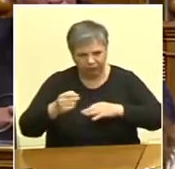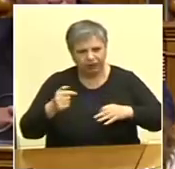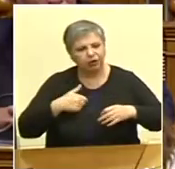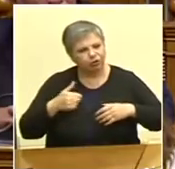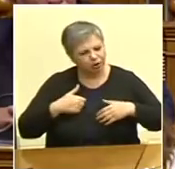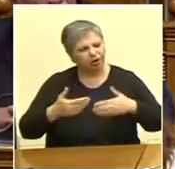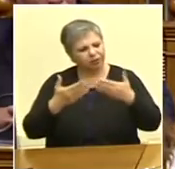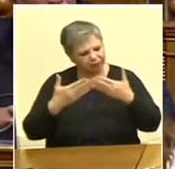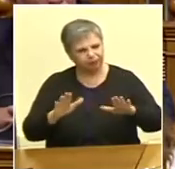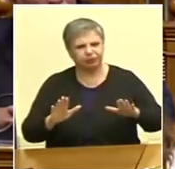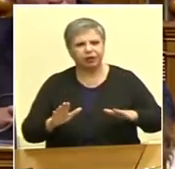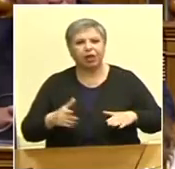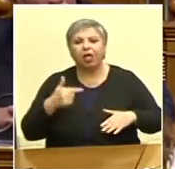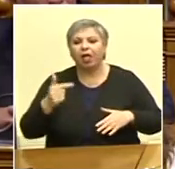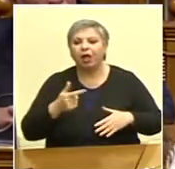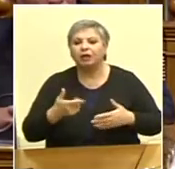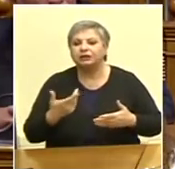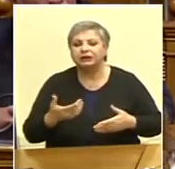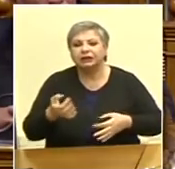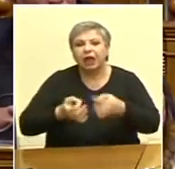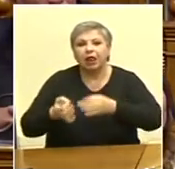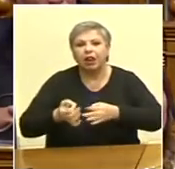γιατί μου ανοίξατε την όρεξη. Έρχομαι λοιπόν τώρα.